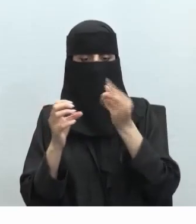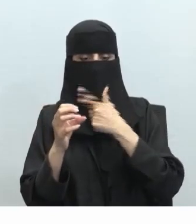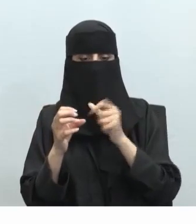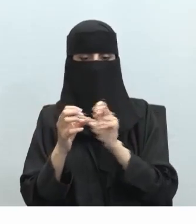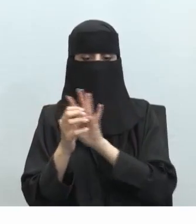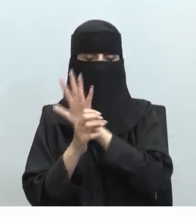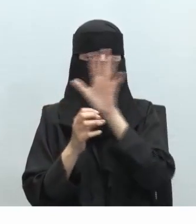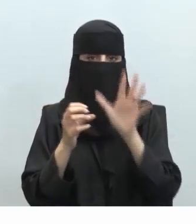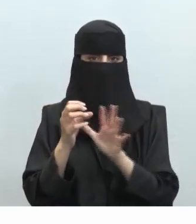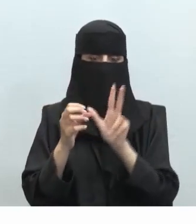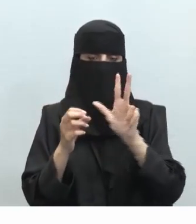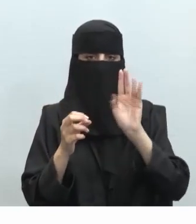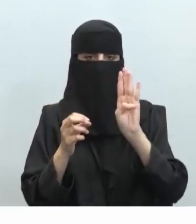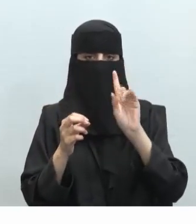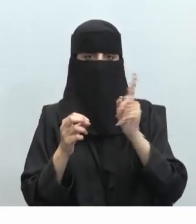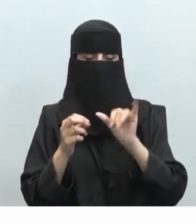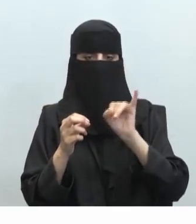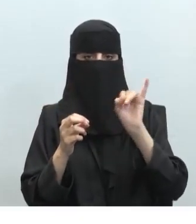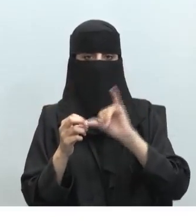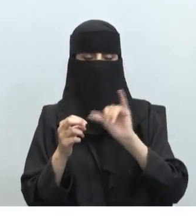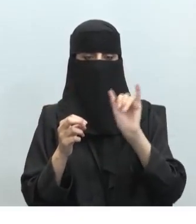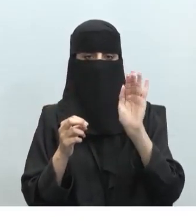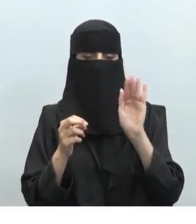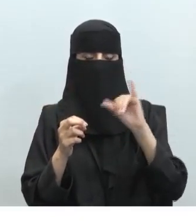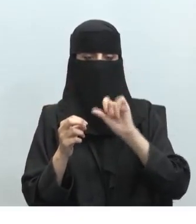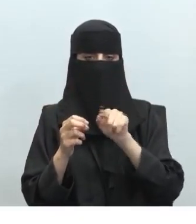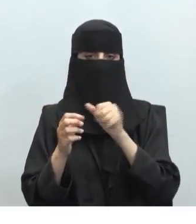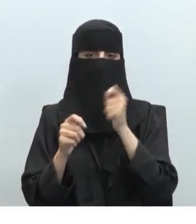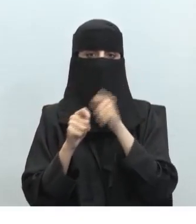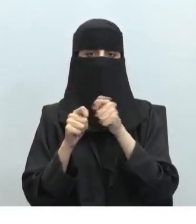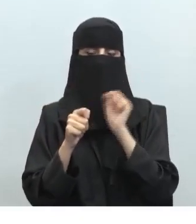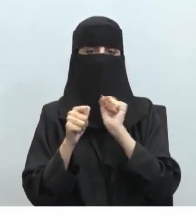هذا هو الكروموسوم اذا هذا هو تركيب الماده